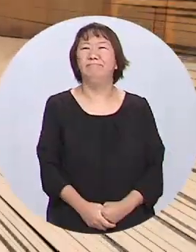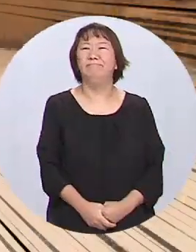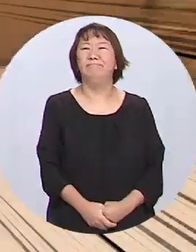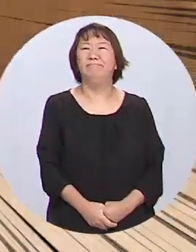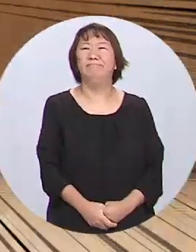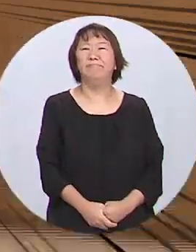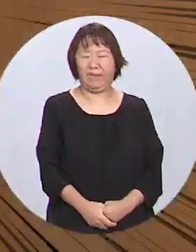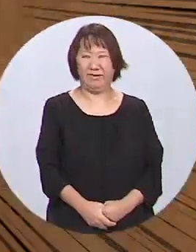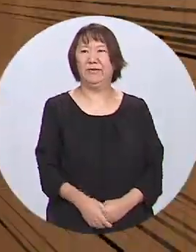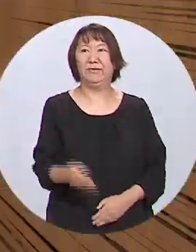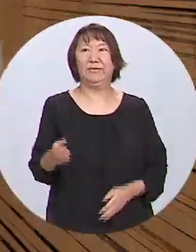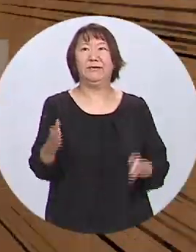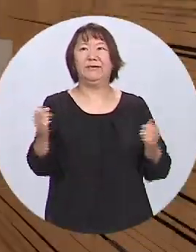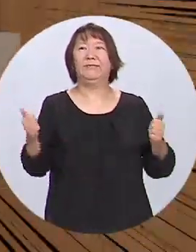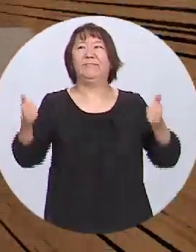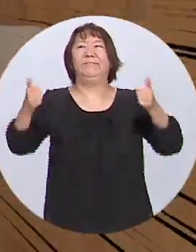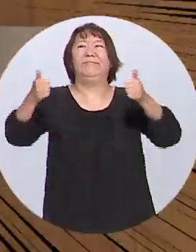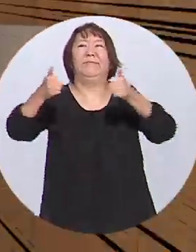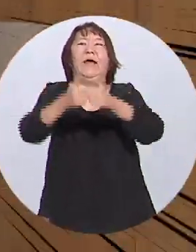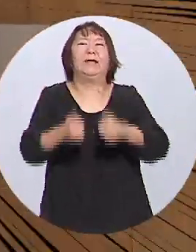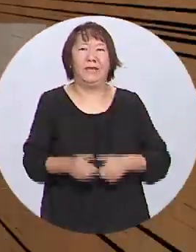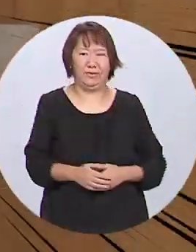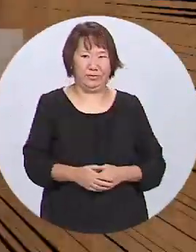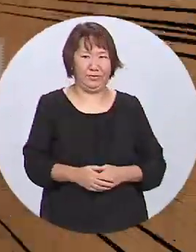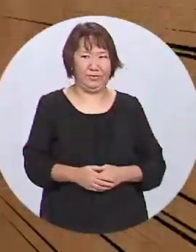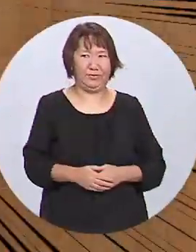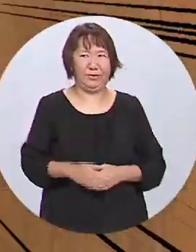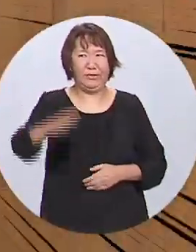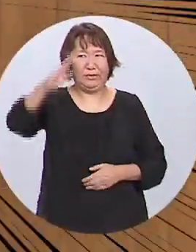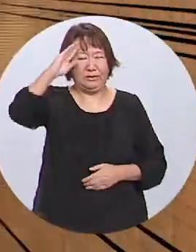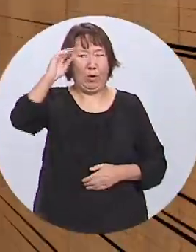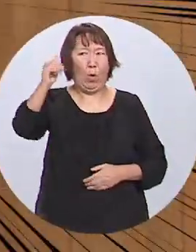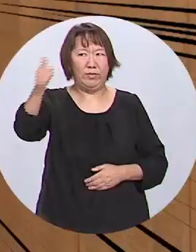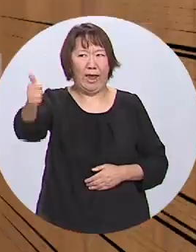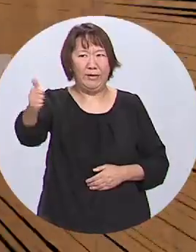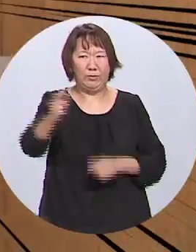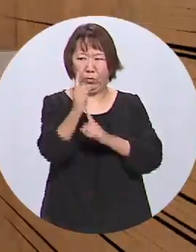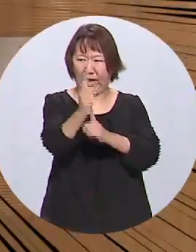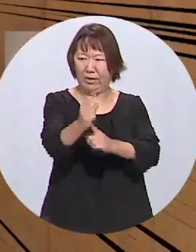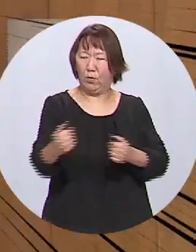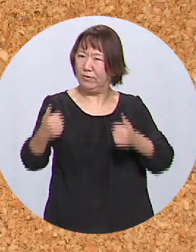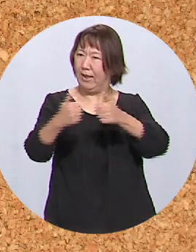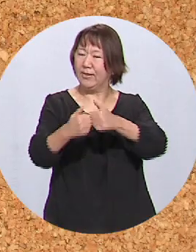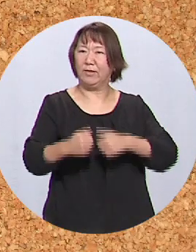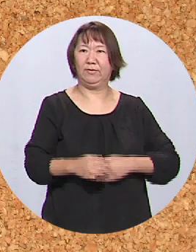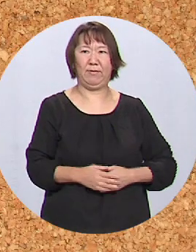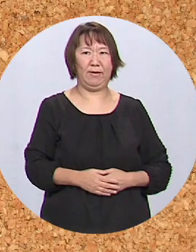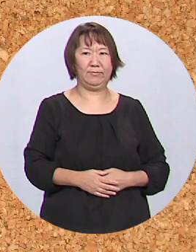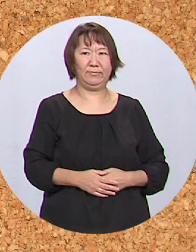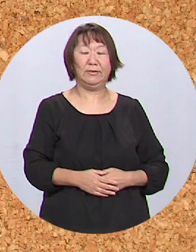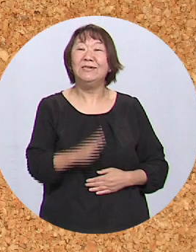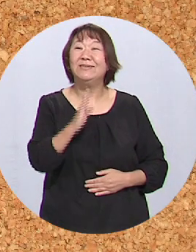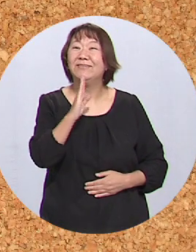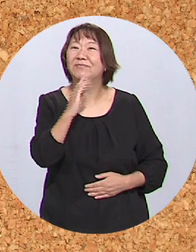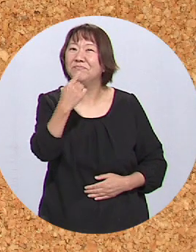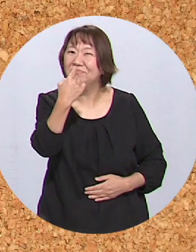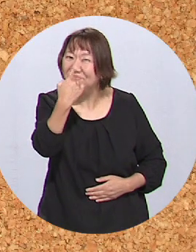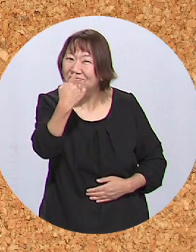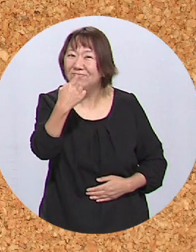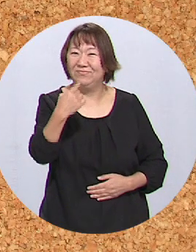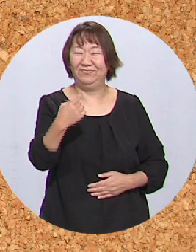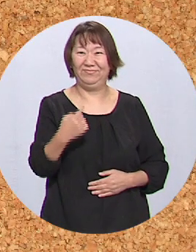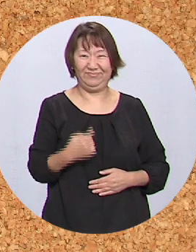というわけで、続いては武道特練の機動隊員と剣道で対決します。実は私、